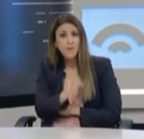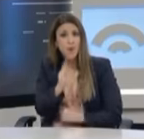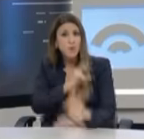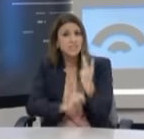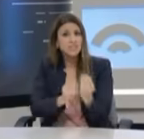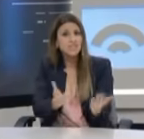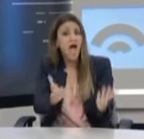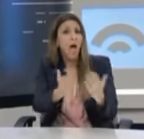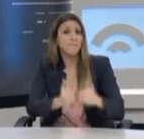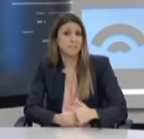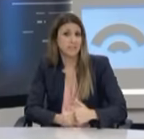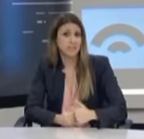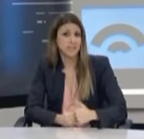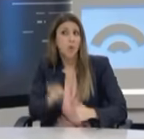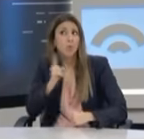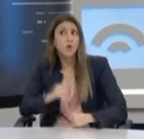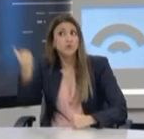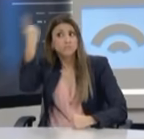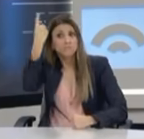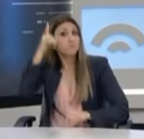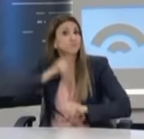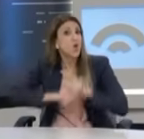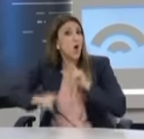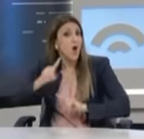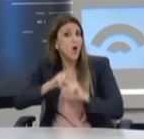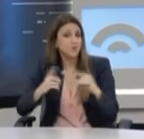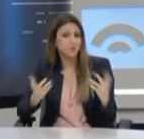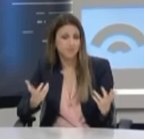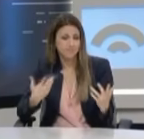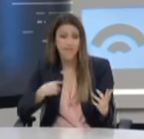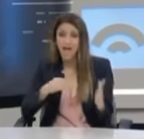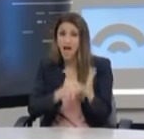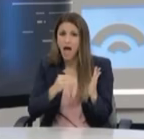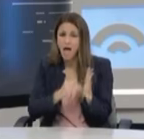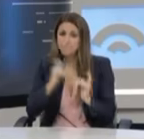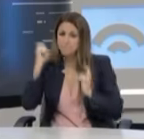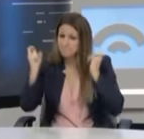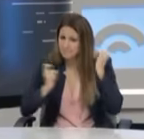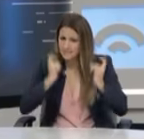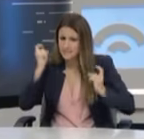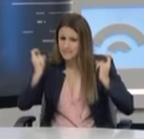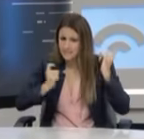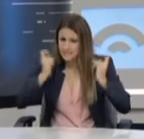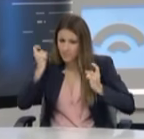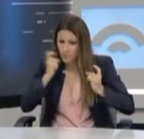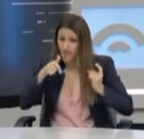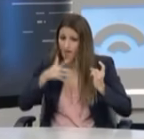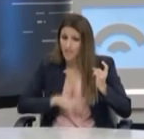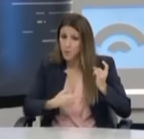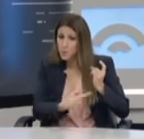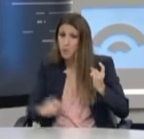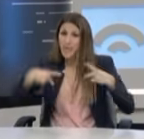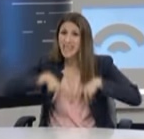πολιτική πολυδιάστατη είναι αυτή την οποία έχουμε? Και εν πάση περιπτώσει, κύριε Τσίπρα, μπορείτε να μου